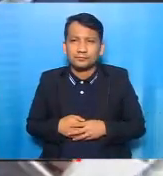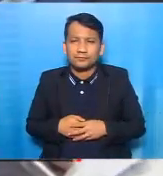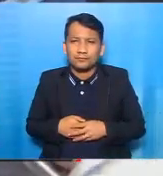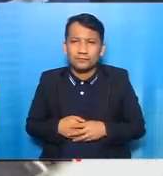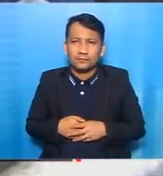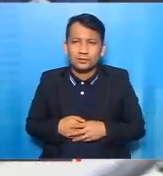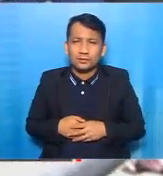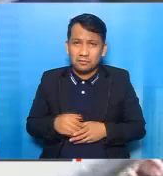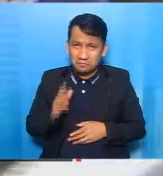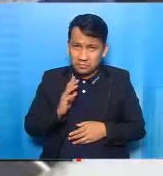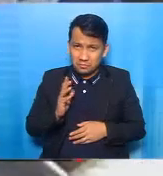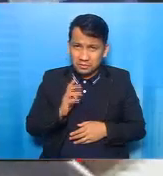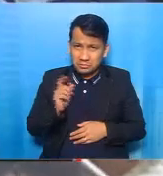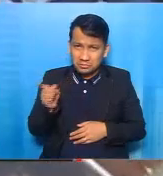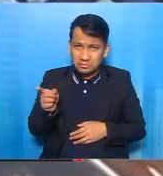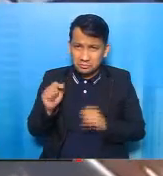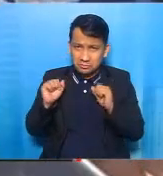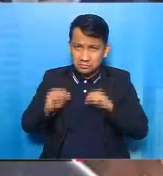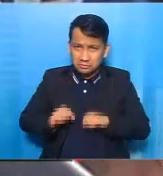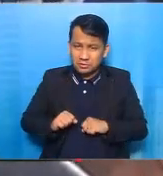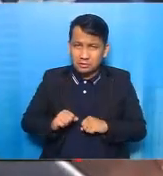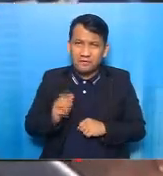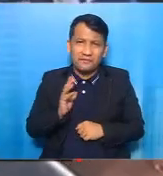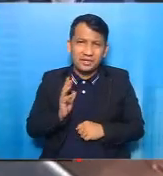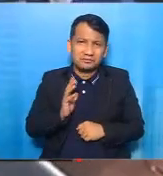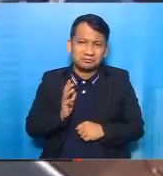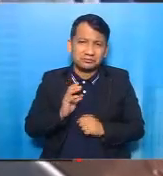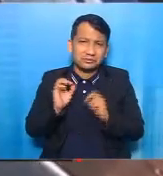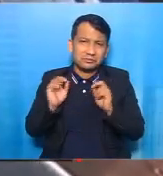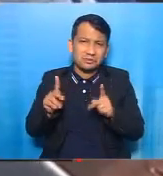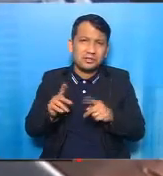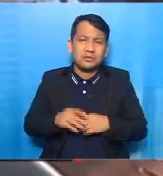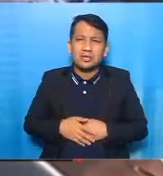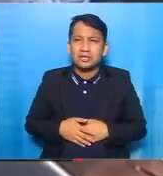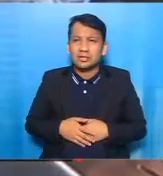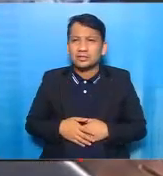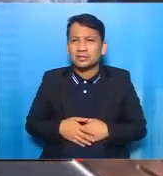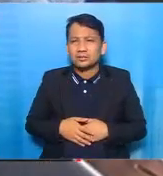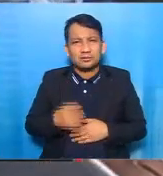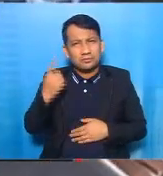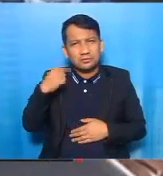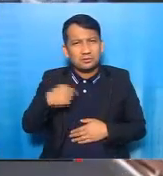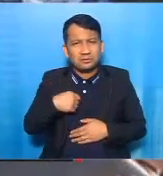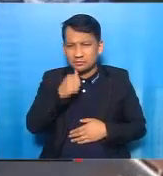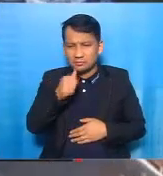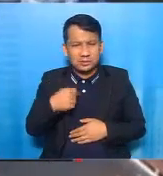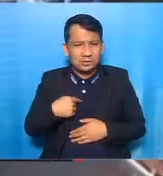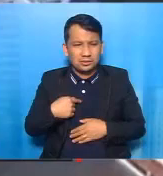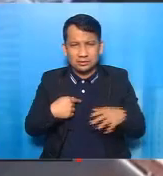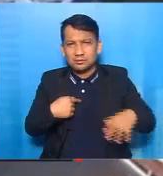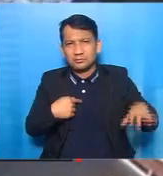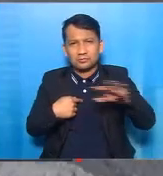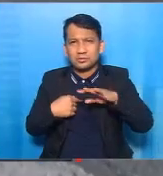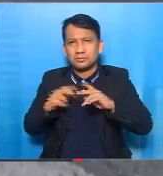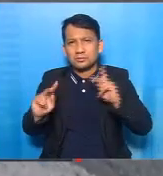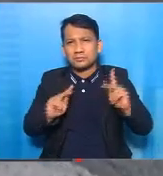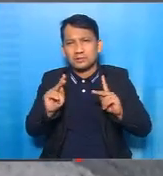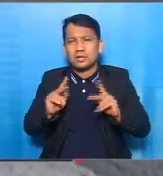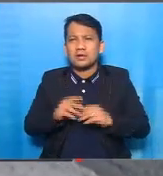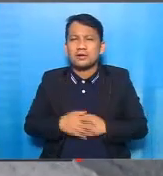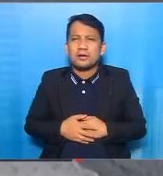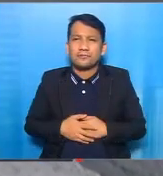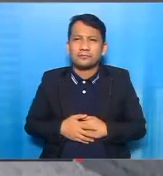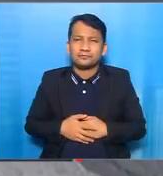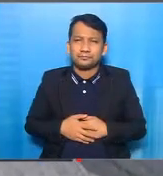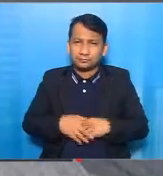Ay, ayos lang po sa inyo na bahala na rin. Okay naman po. Hindi naman po din para lang sa amin to eh. Para din naman po sa marami.